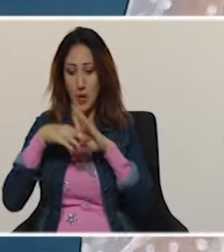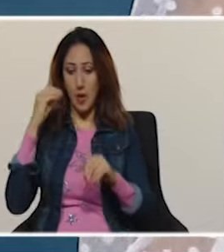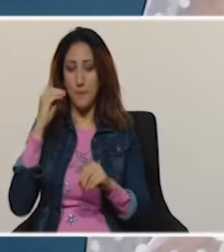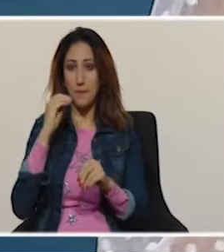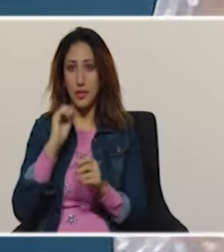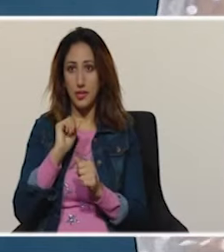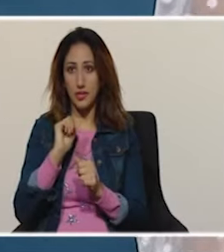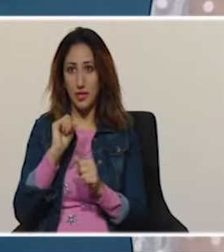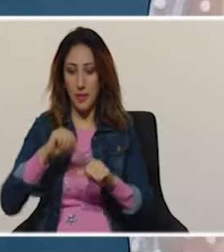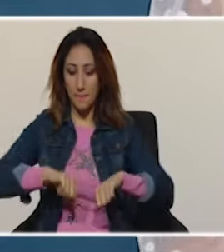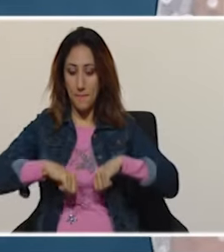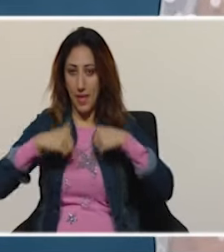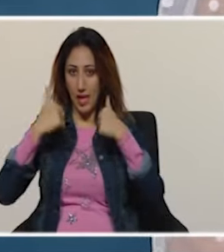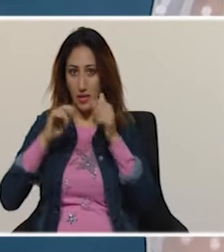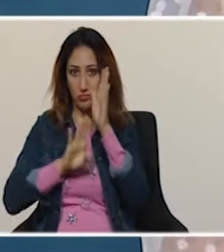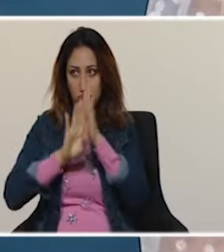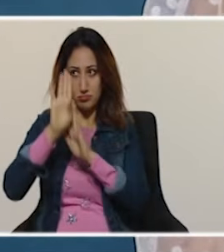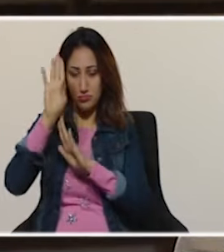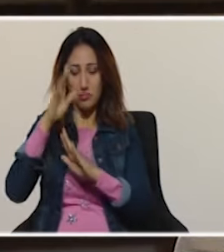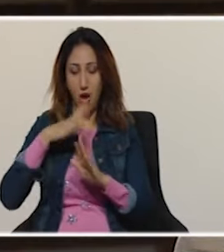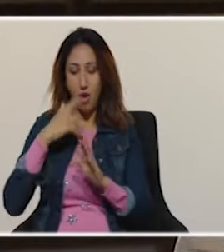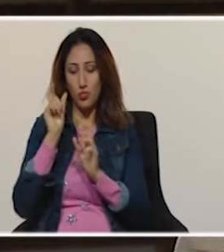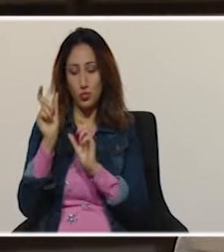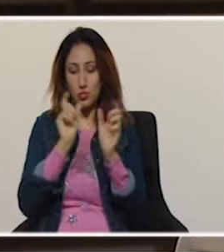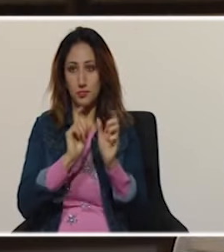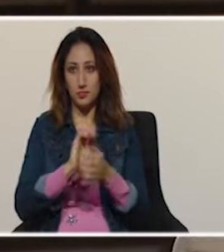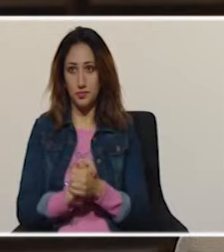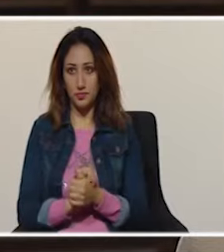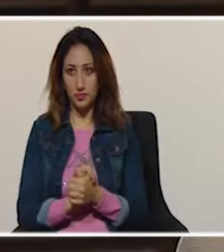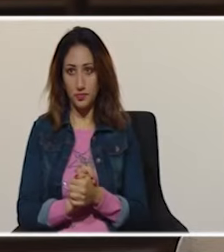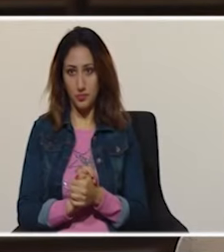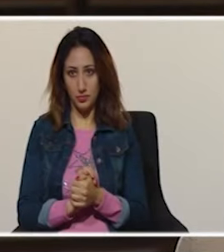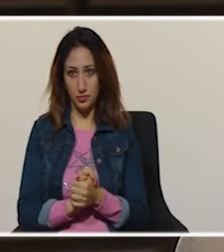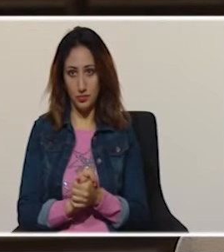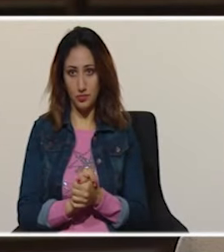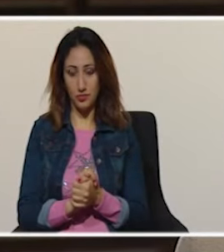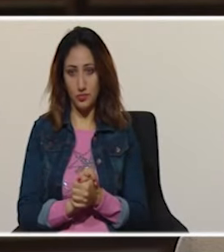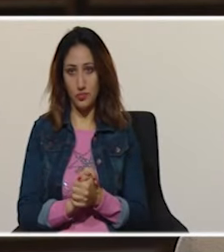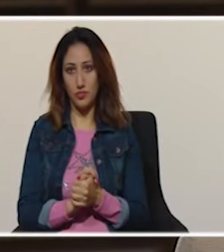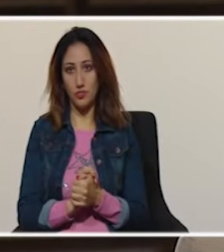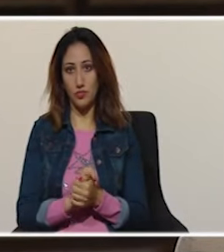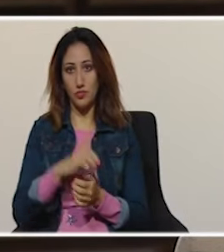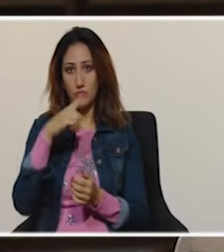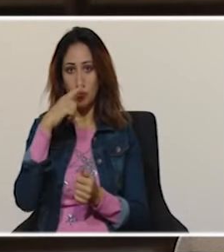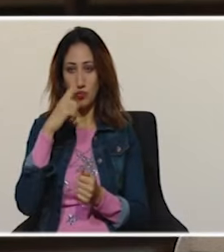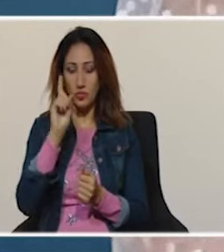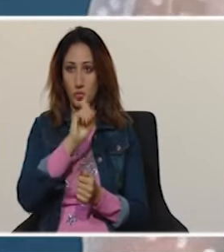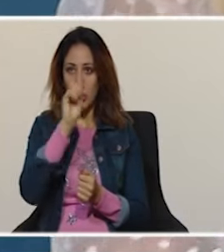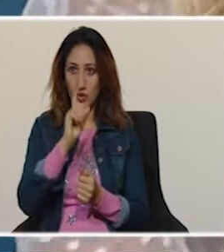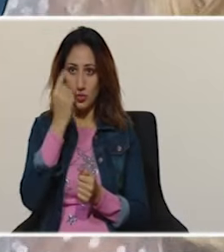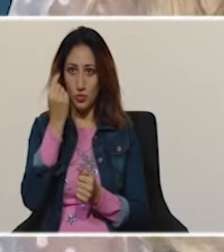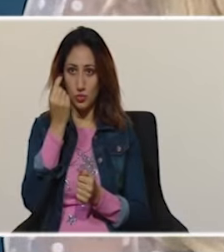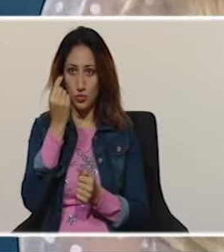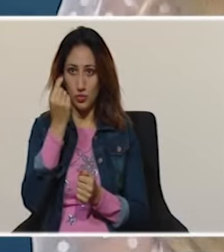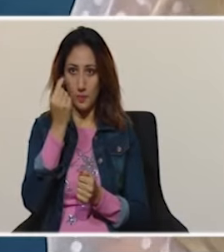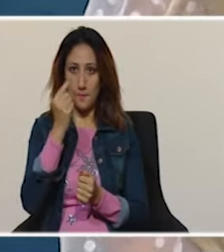جزء من حياتها ومن نجاحها كانوا بمصر. طيب نخش على الفقرة اللي جاية. دكتور أي.